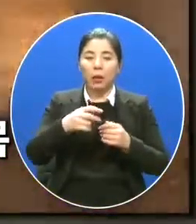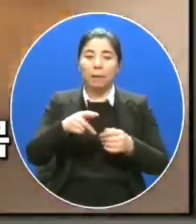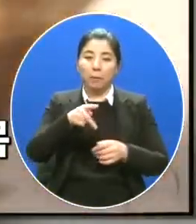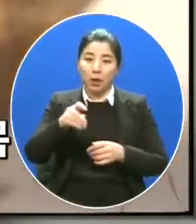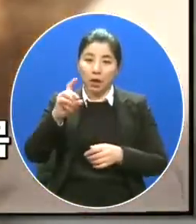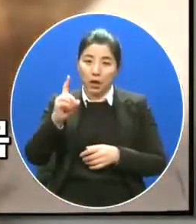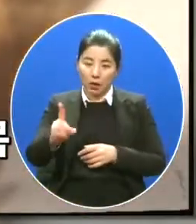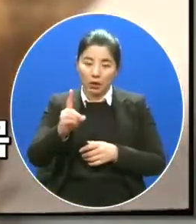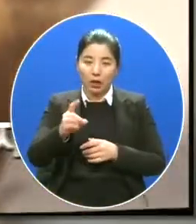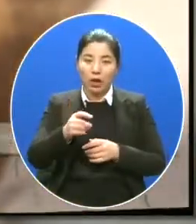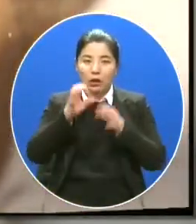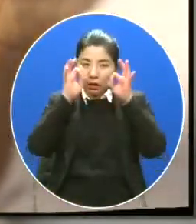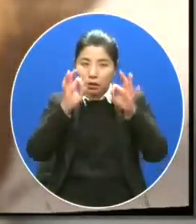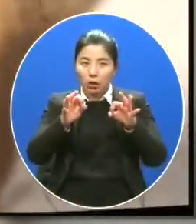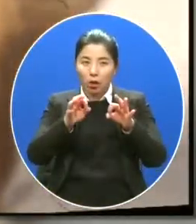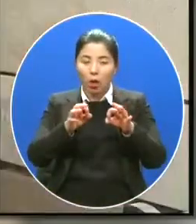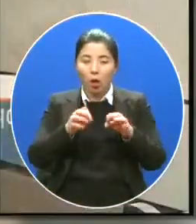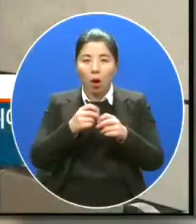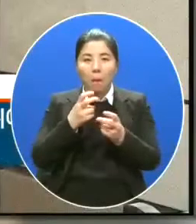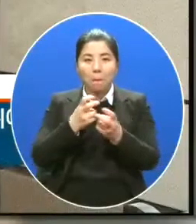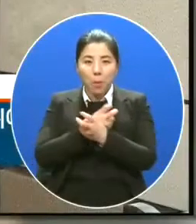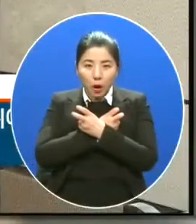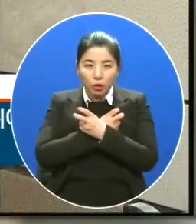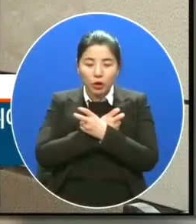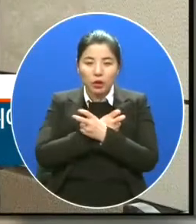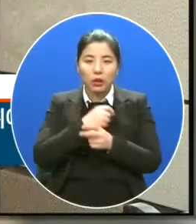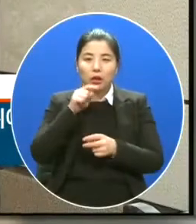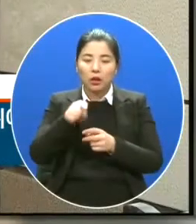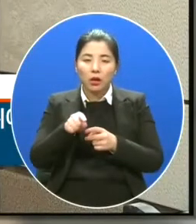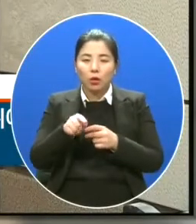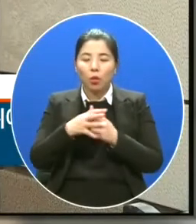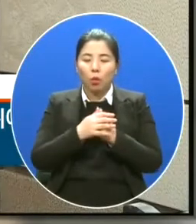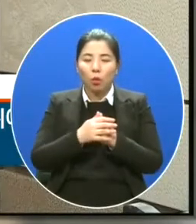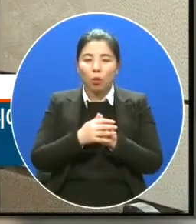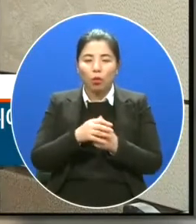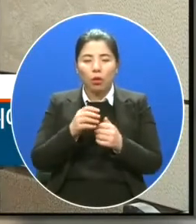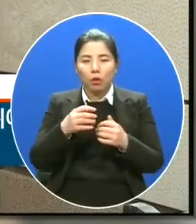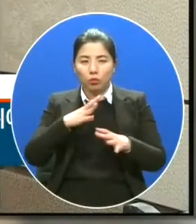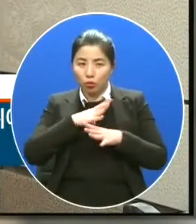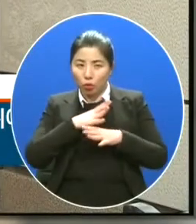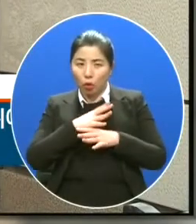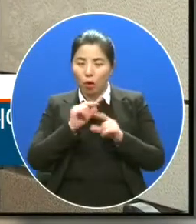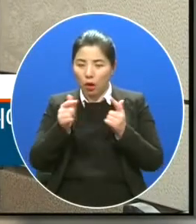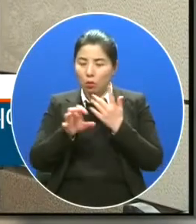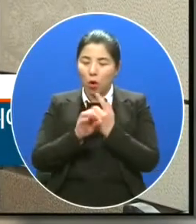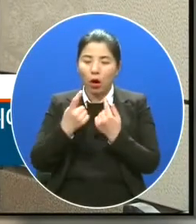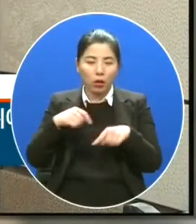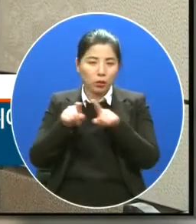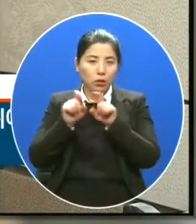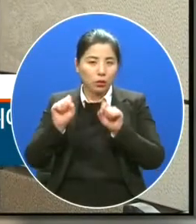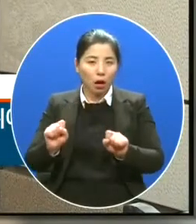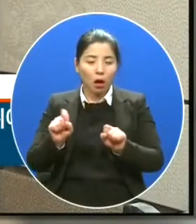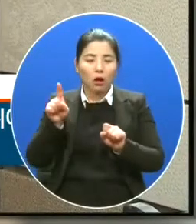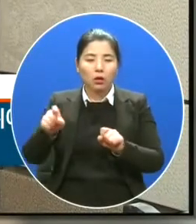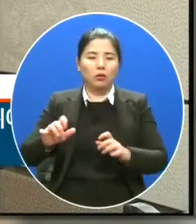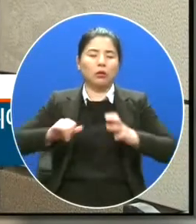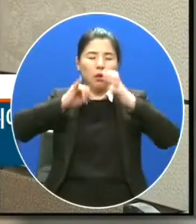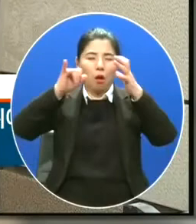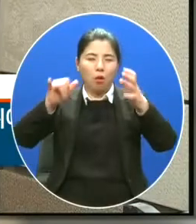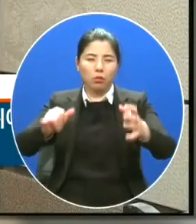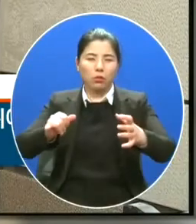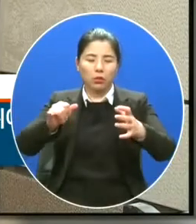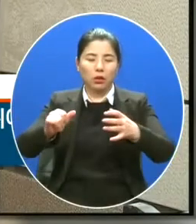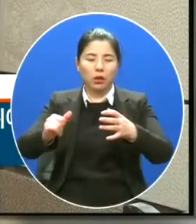시선에서는 박쥐, 공포의 대상인가, 공존의 대상인가라는 주제로 전 세계를 공포 속에 가두고